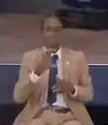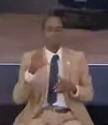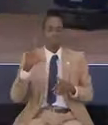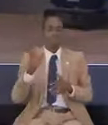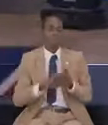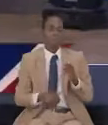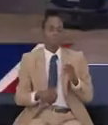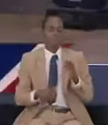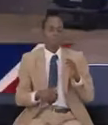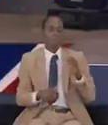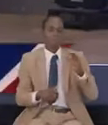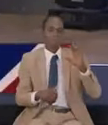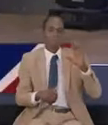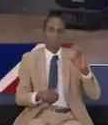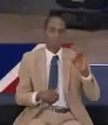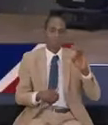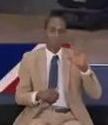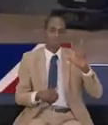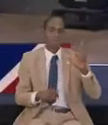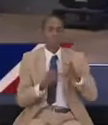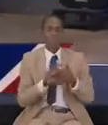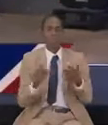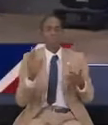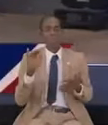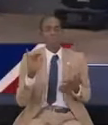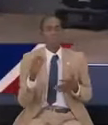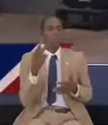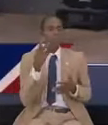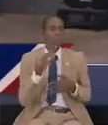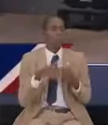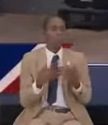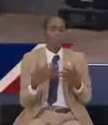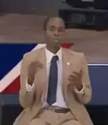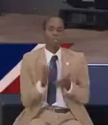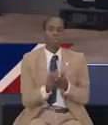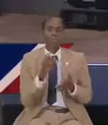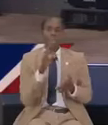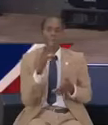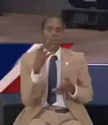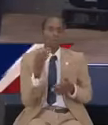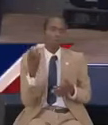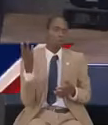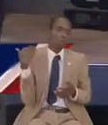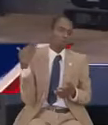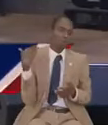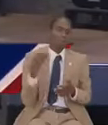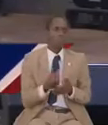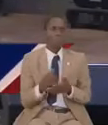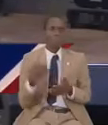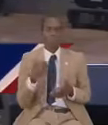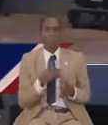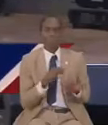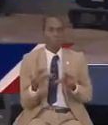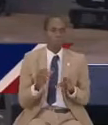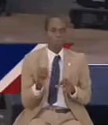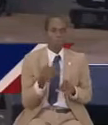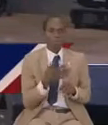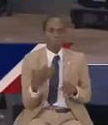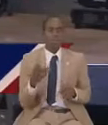16 il y a beaucoup de choses qui s'amassent dans le passé on fait cela dieu se tait on fait ceci Dieu